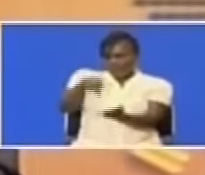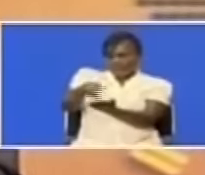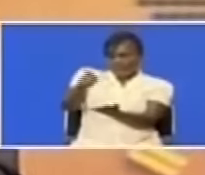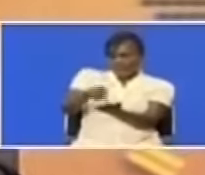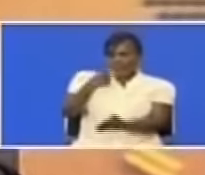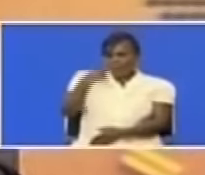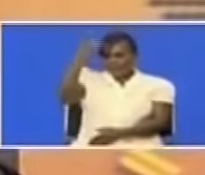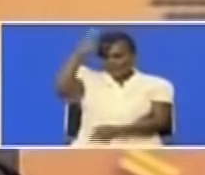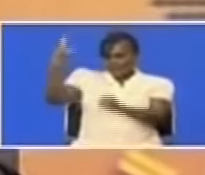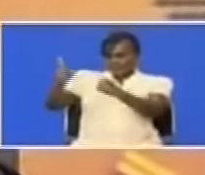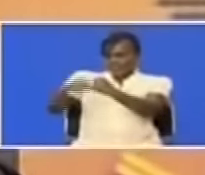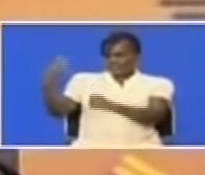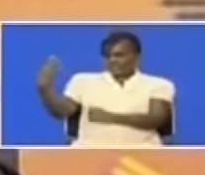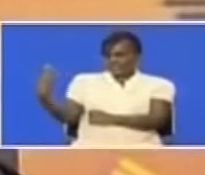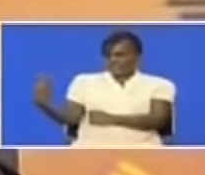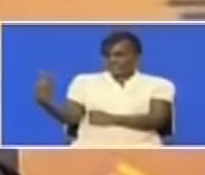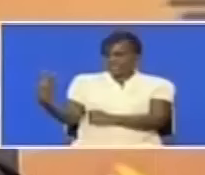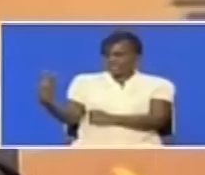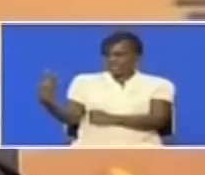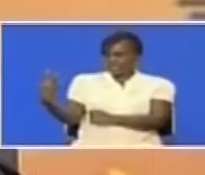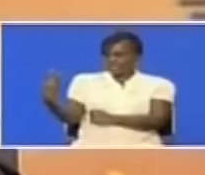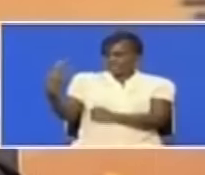wazazi 63 waliofiwa shilingi milioni